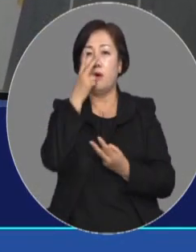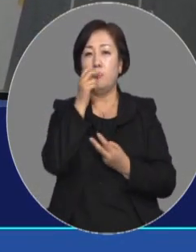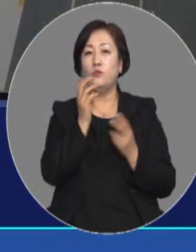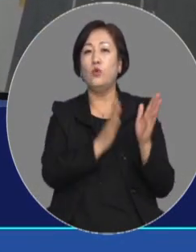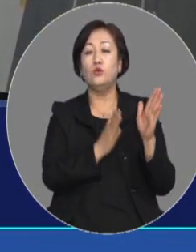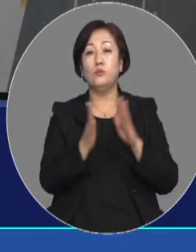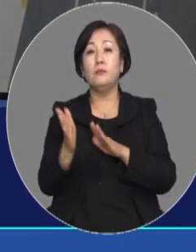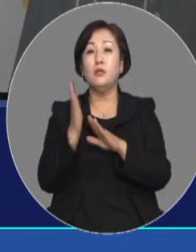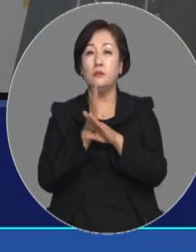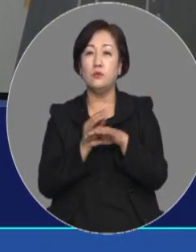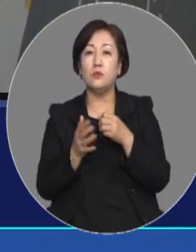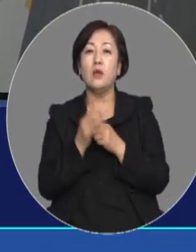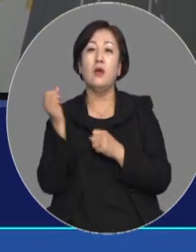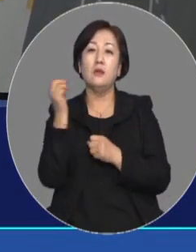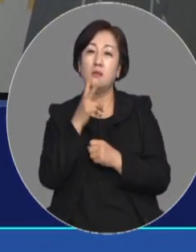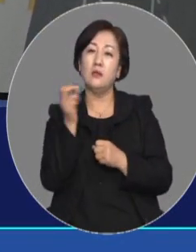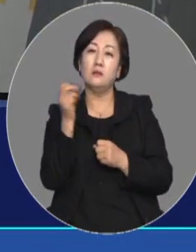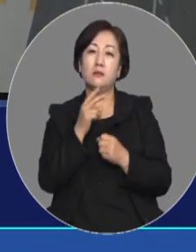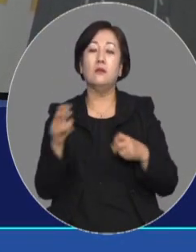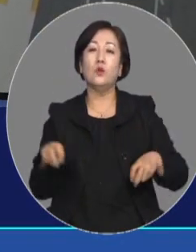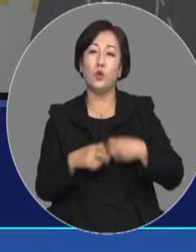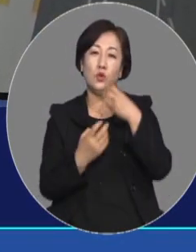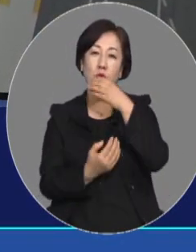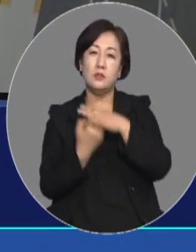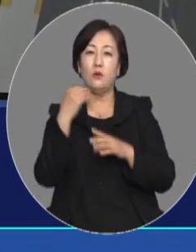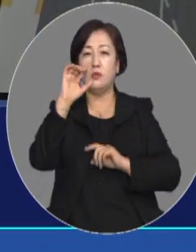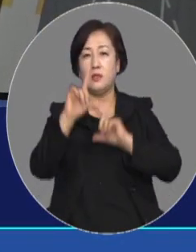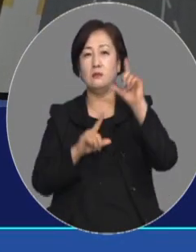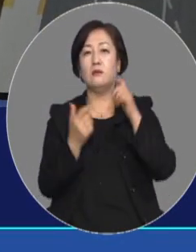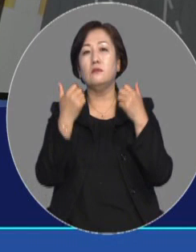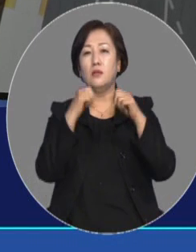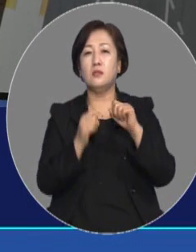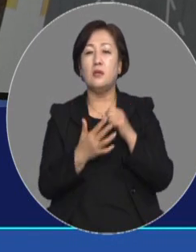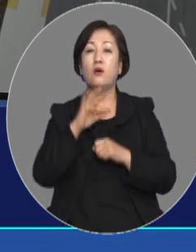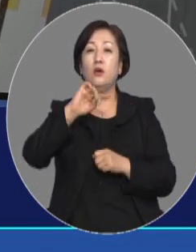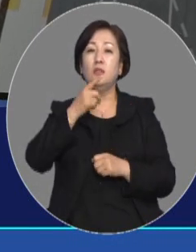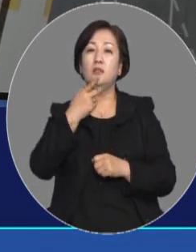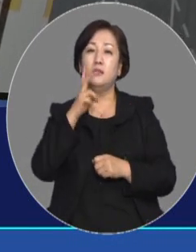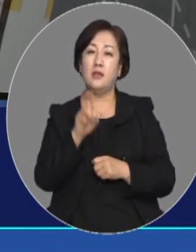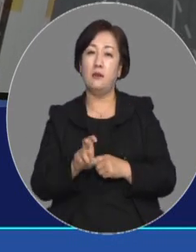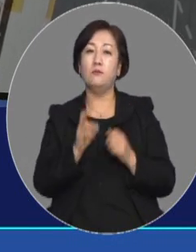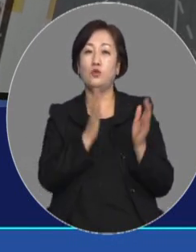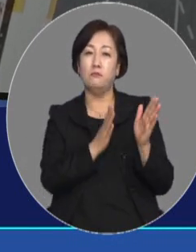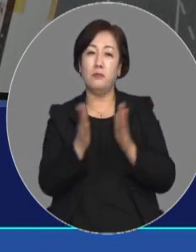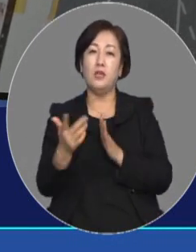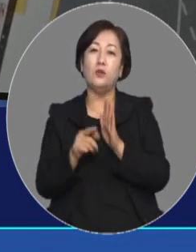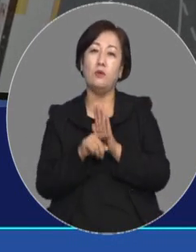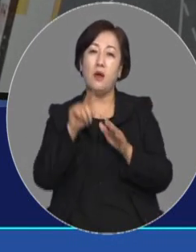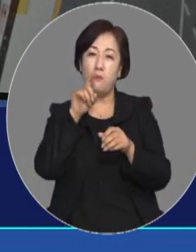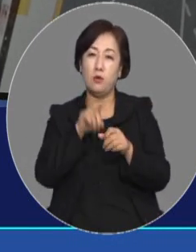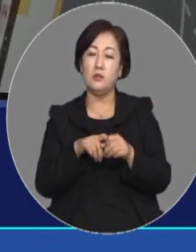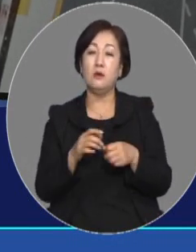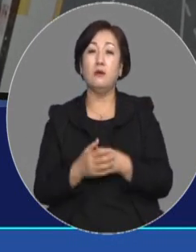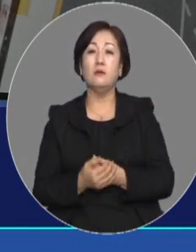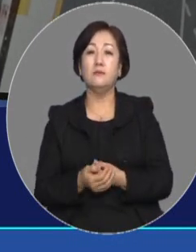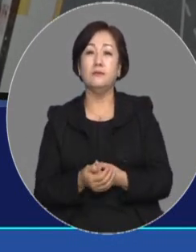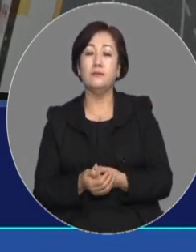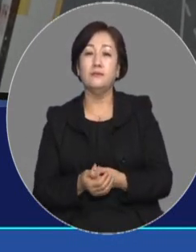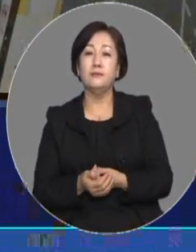있습니다. 잦은 교통사고와 상징성 퇴색, 트램 추진 등이 그 이유입니다. 배대원 기자의